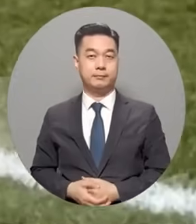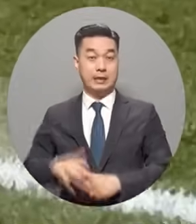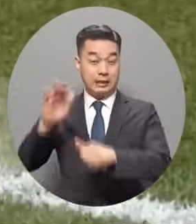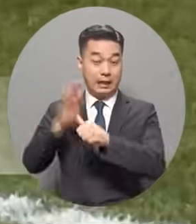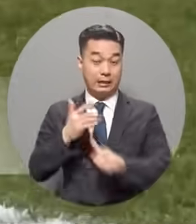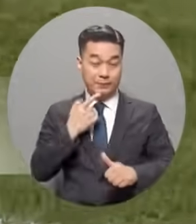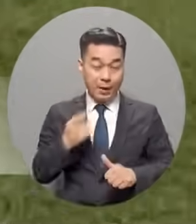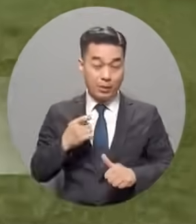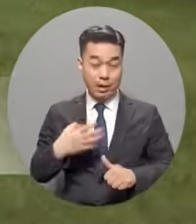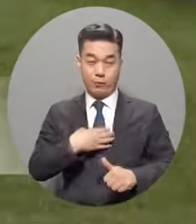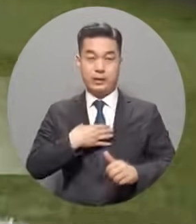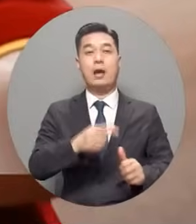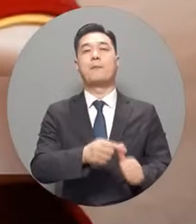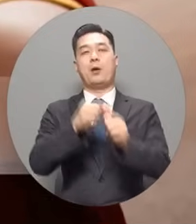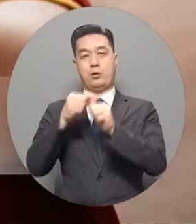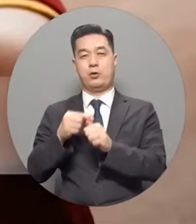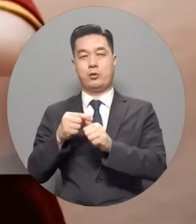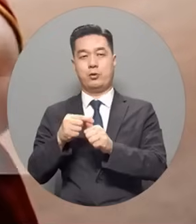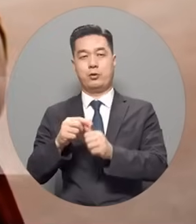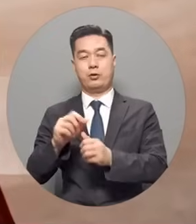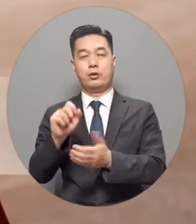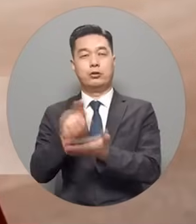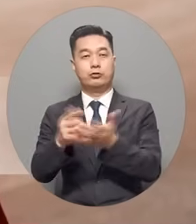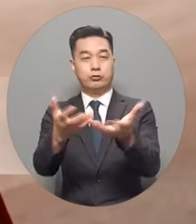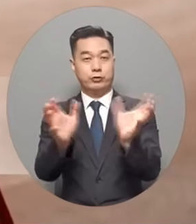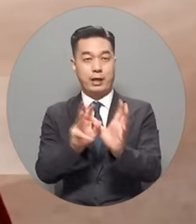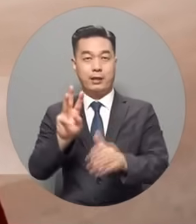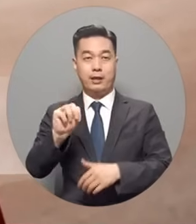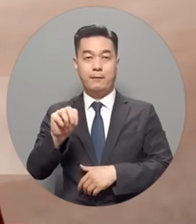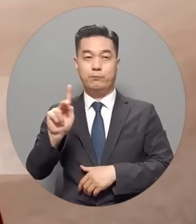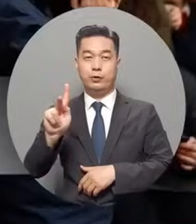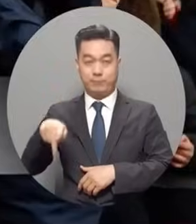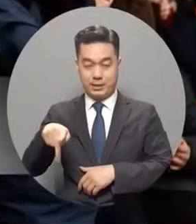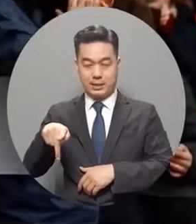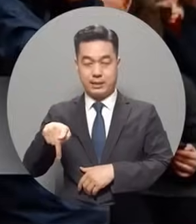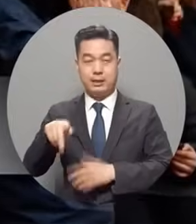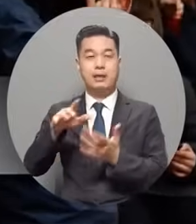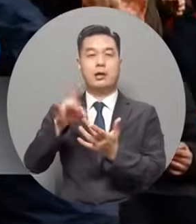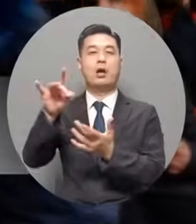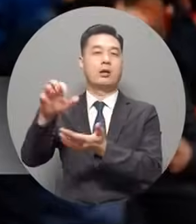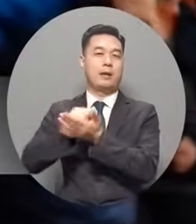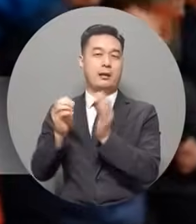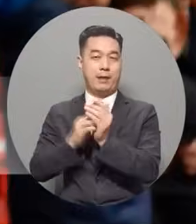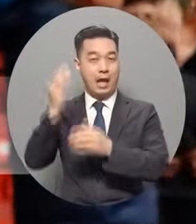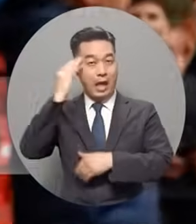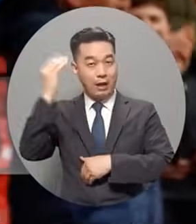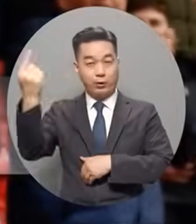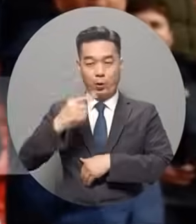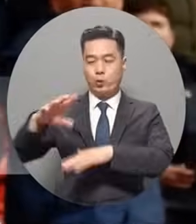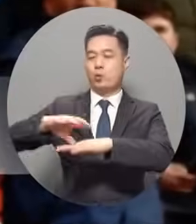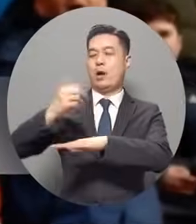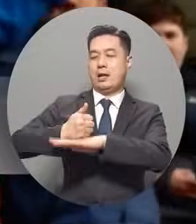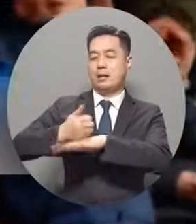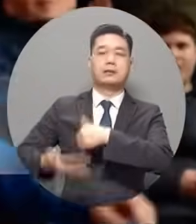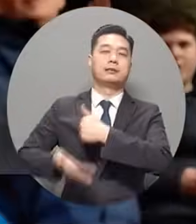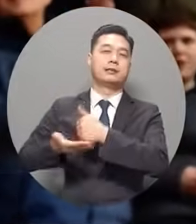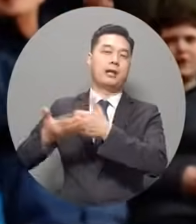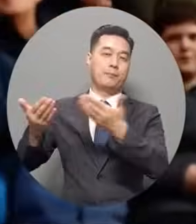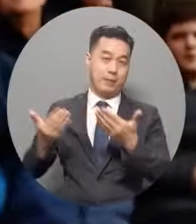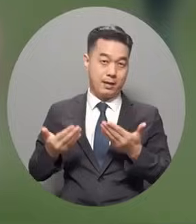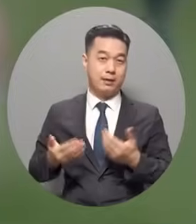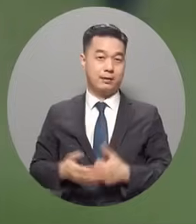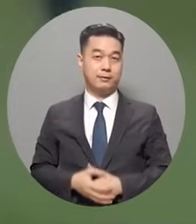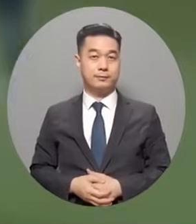전체 최고 선수에 뽑힌 건 당연했습니다. 팬들은 배준호를 한국에서 온 왕이라고 부르며 응원가까지